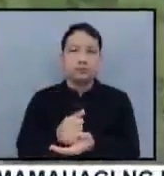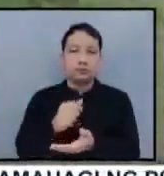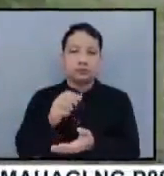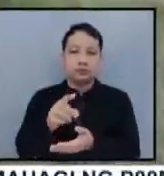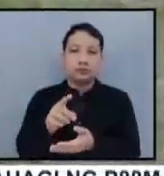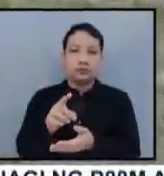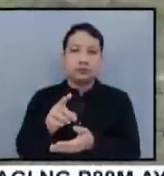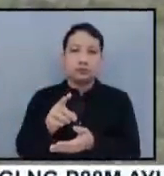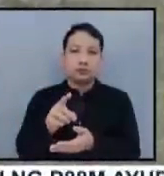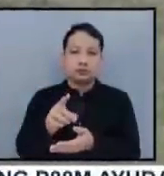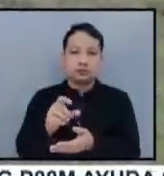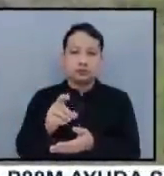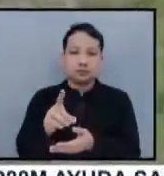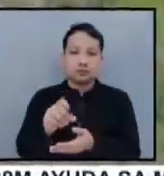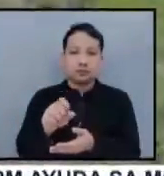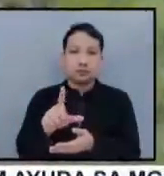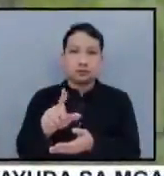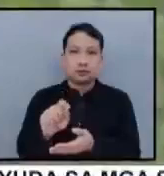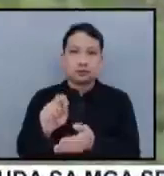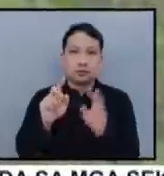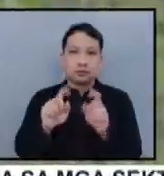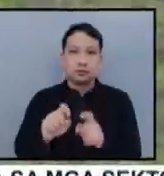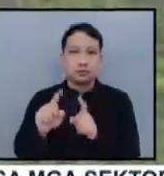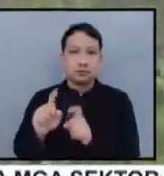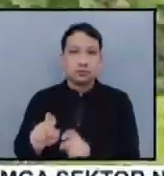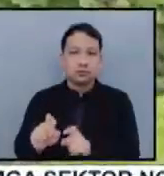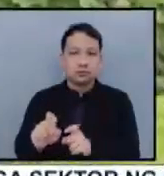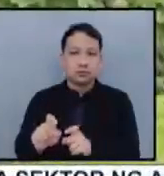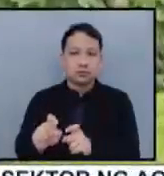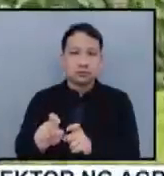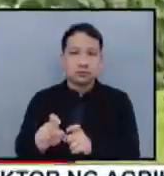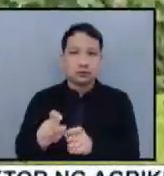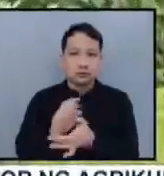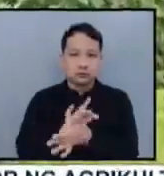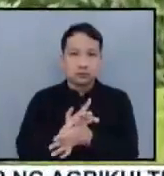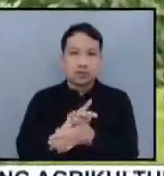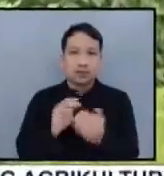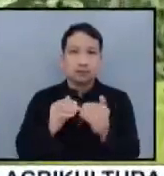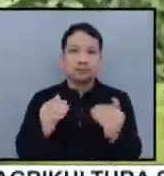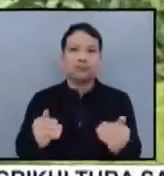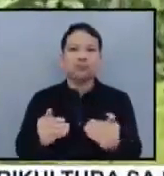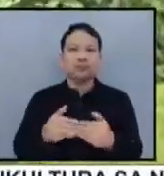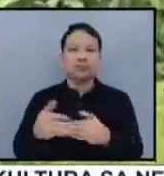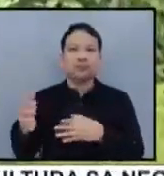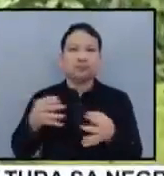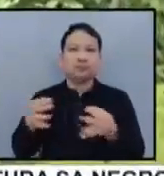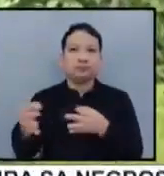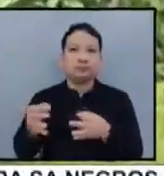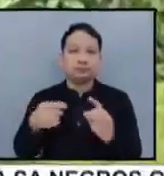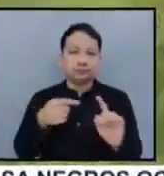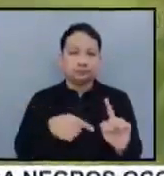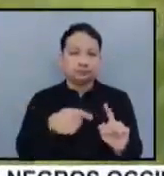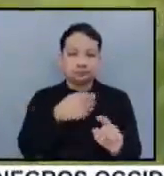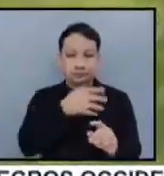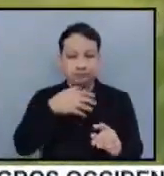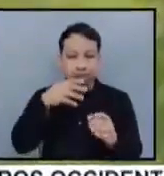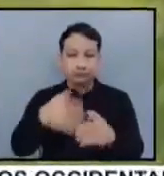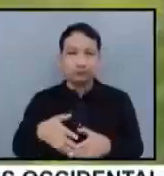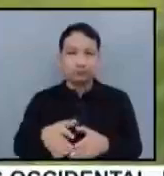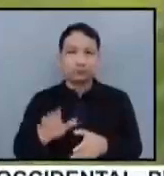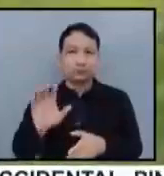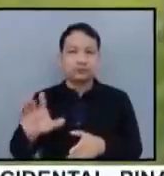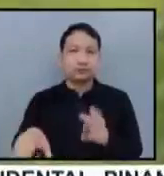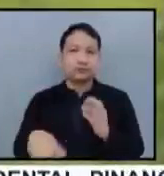DOST ang clinical trial sa Lagundi laban sa COVID-19. Ipinaliwanag naman ng isa sa mga magsasaka sa Bini Biofarm ang